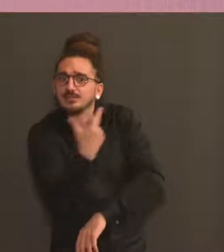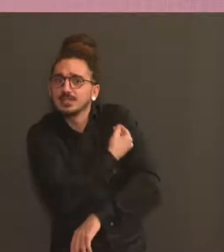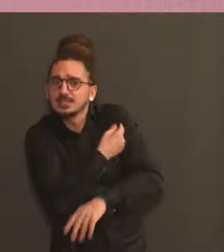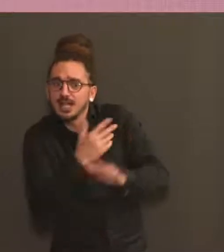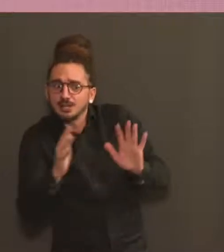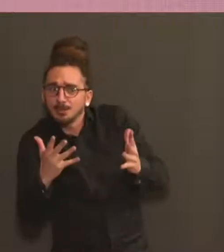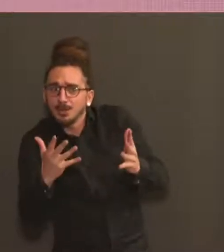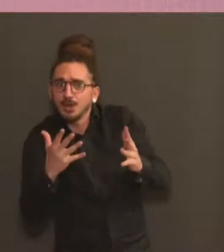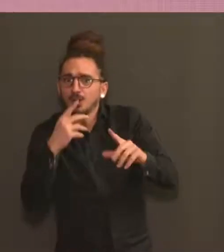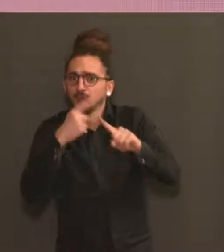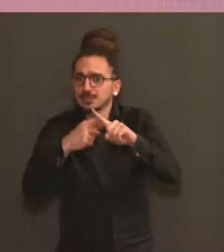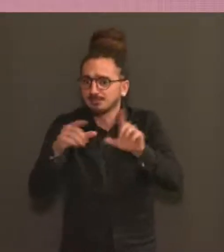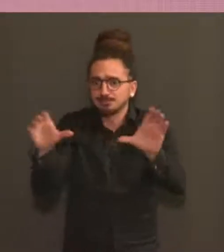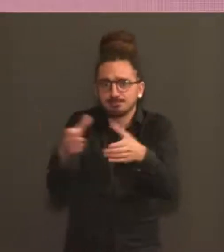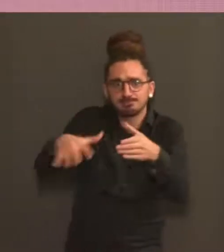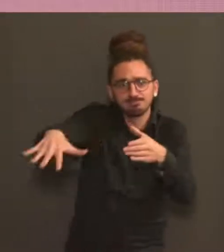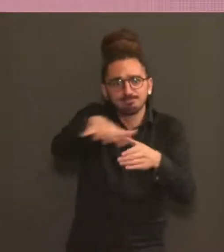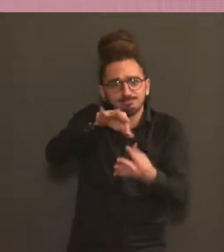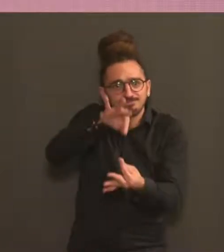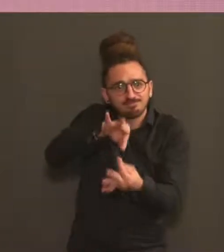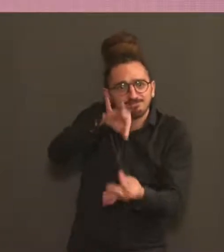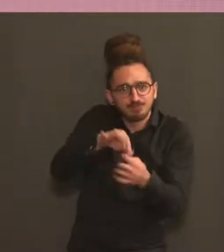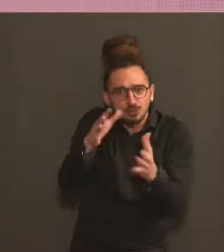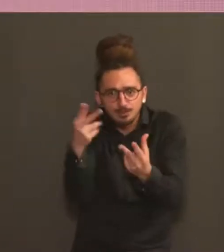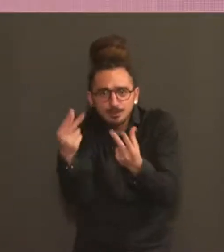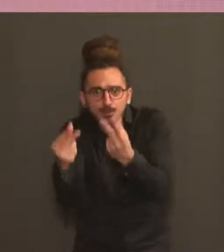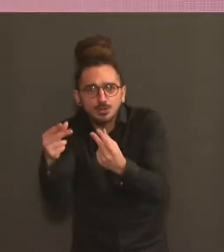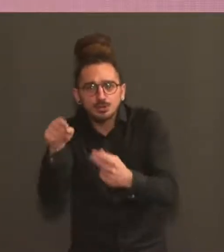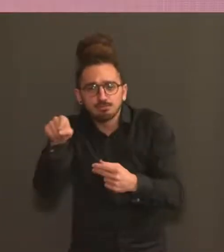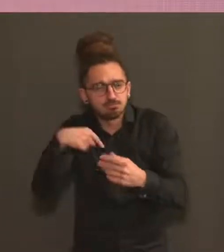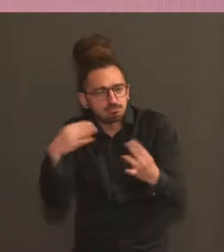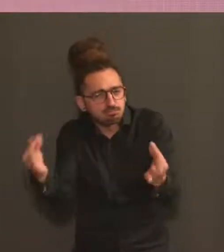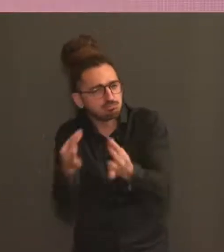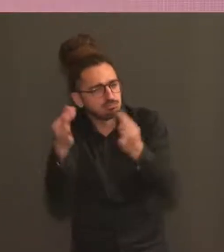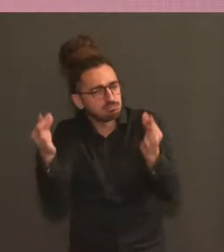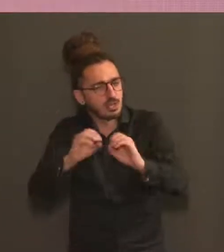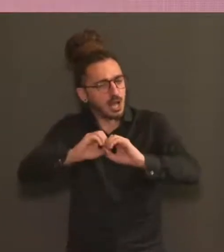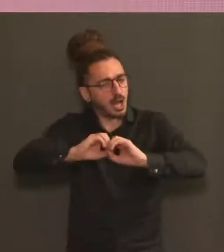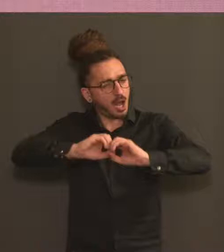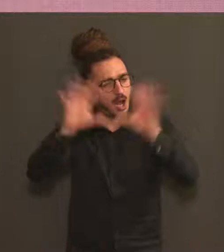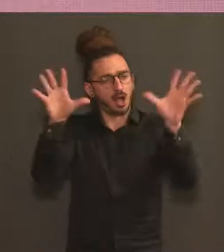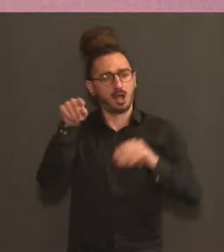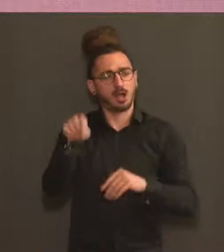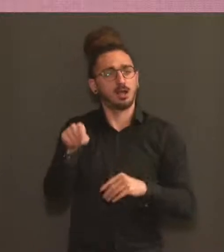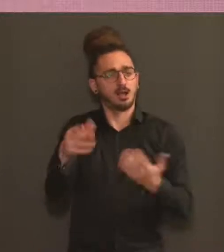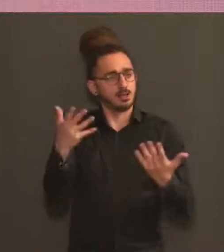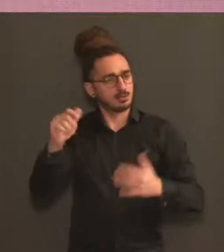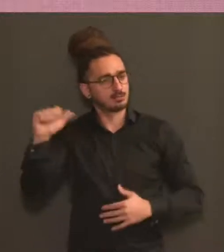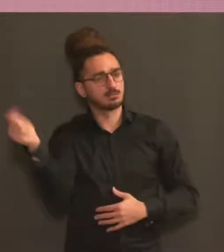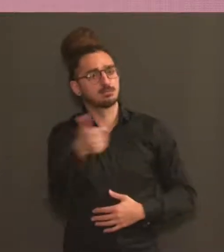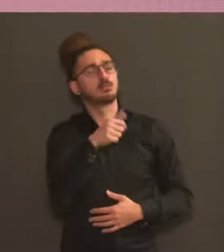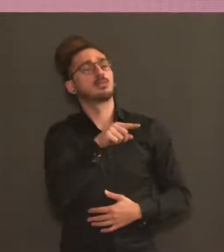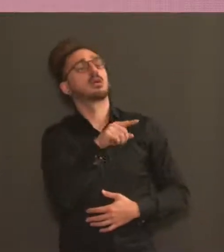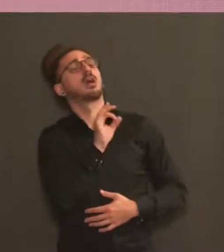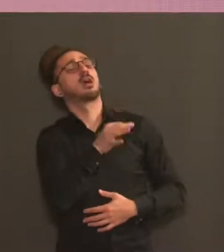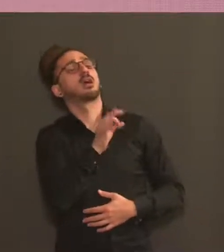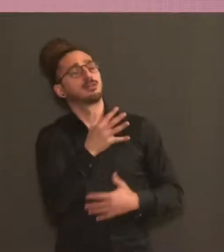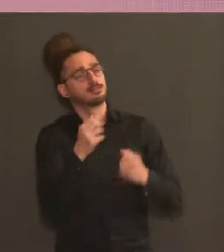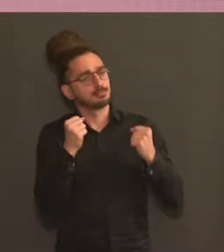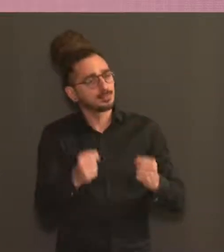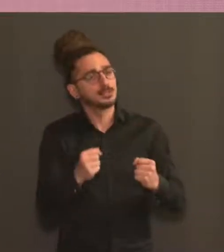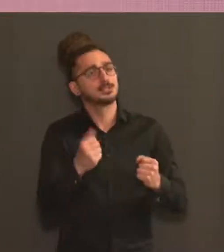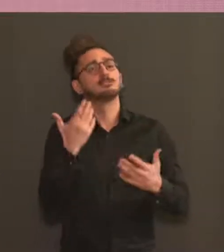contamination. Et ce, afin de permettre à chacun d'entre nous de retrouver rapidement une vie normale.